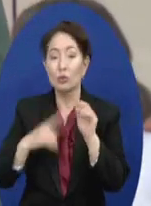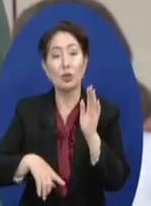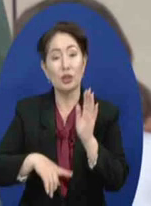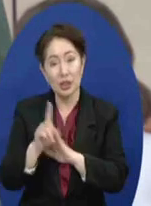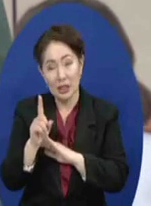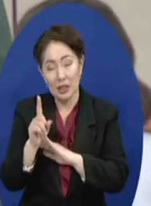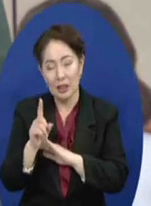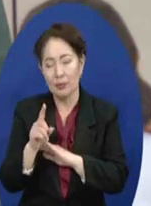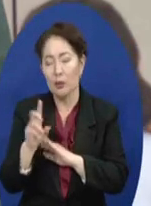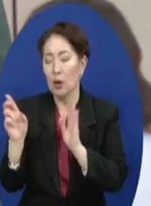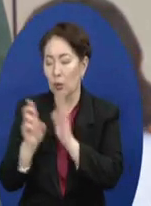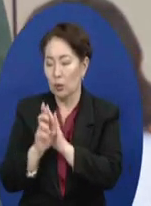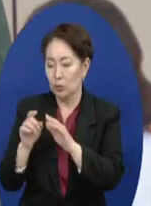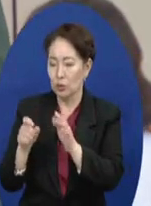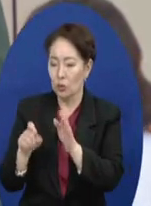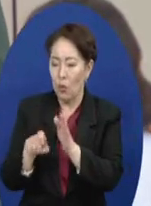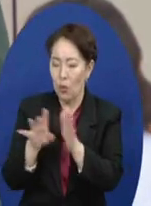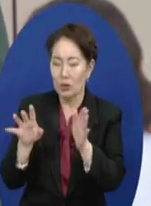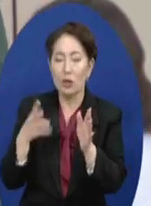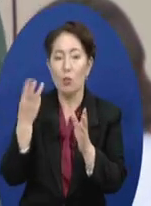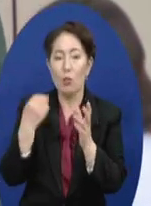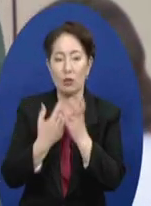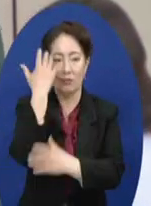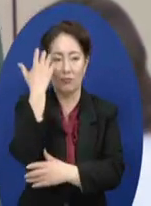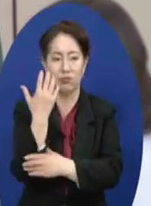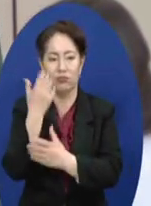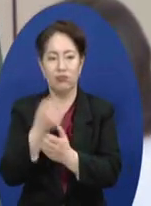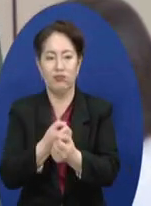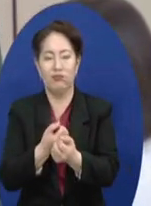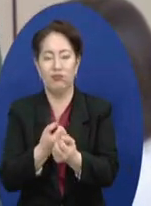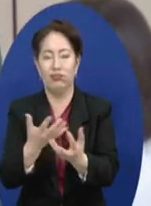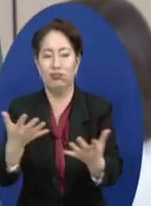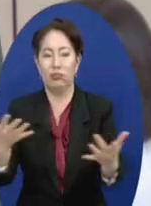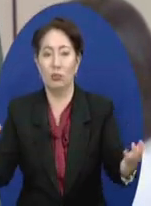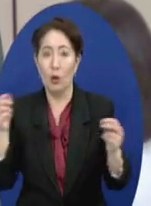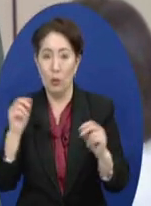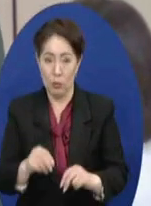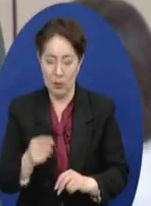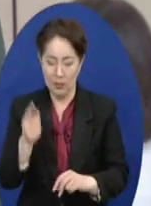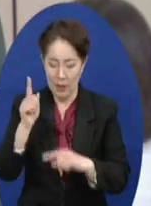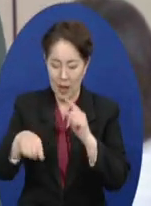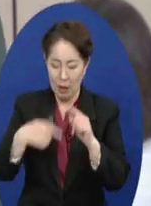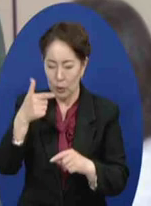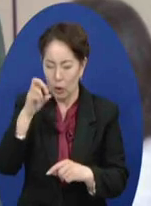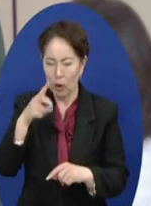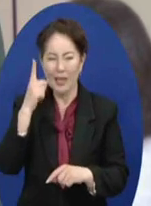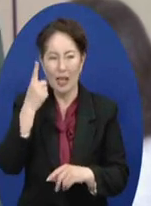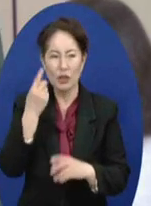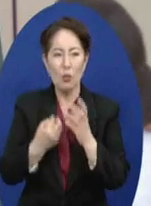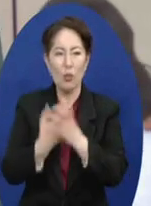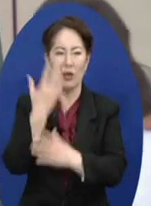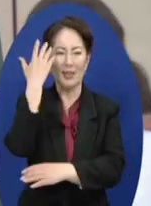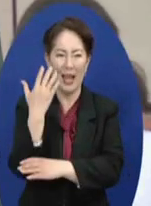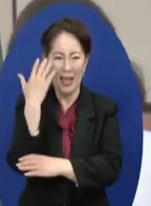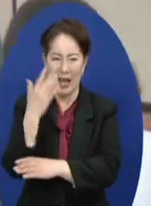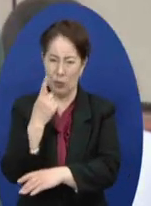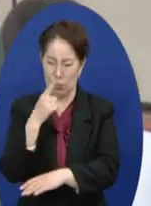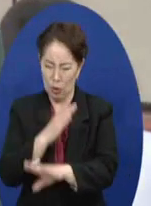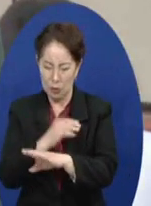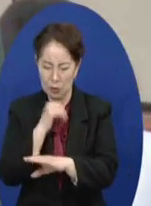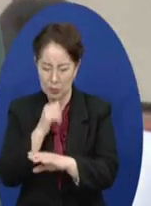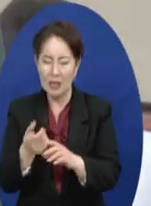эхлээд за тэгээд боломжтой хугацаанда бид модоо одоо үргэлжлүүлж тариад явна. Тэг хамгийн гол нь бид зөвхөн мод тариад орхих биш, тарьсан